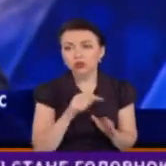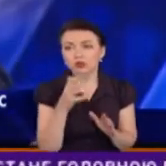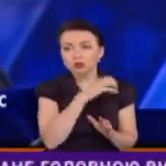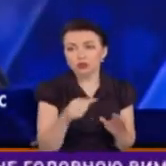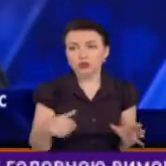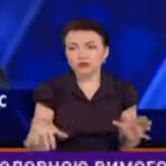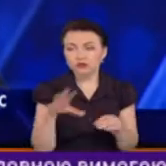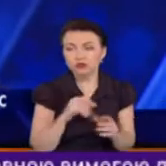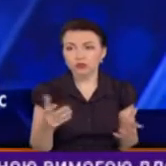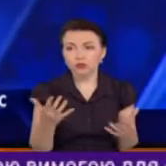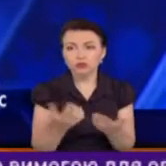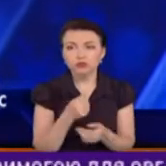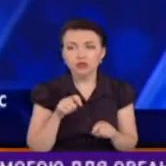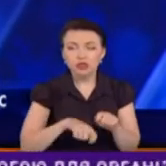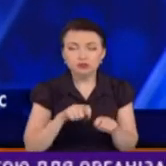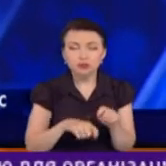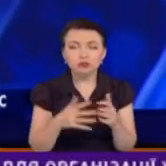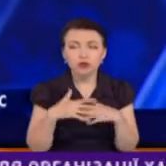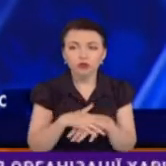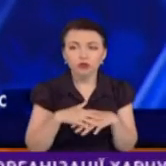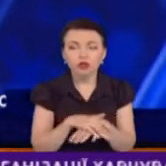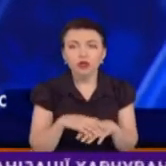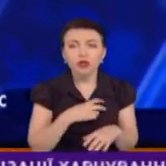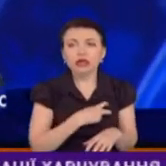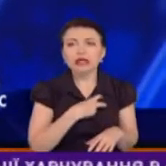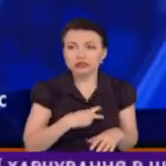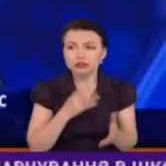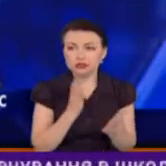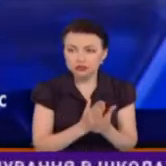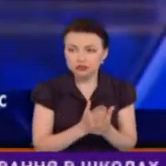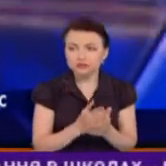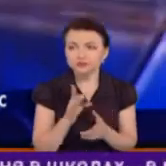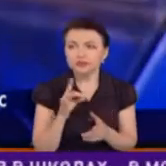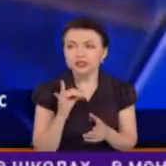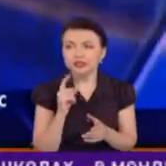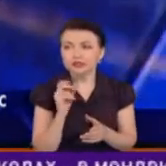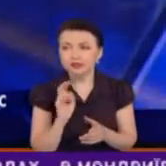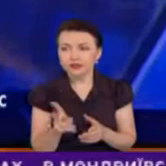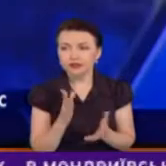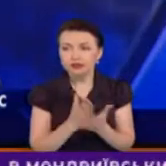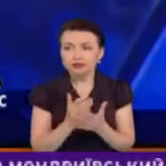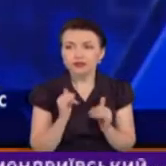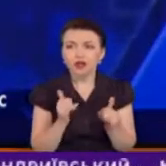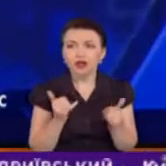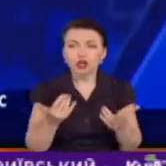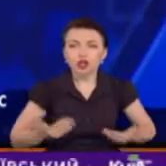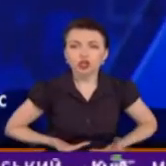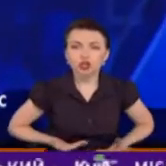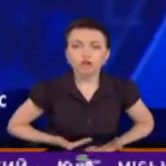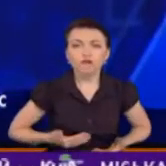в результаті експерти прорахували, що ризики головні які? Для нас з вами, для житлового фонду,